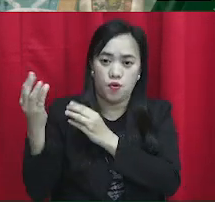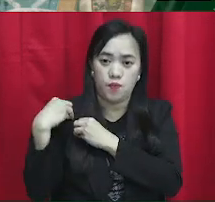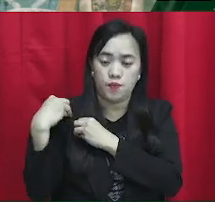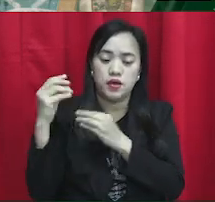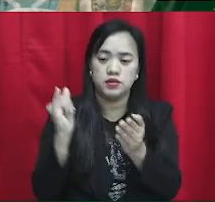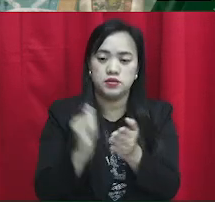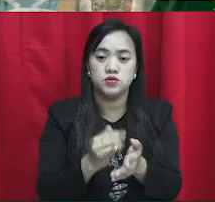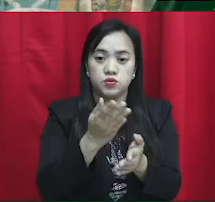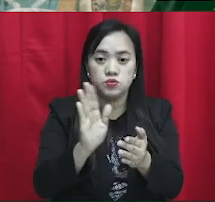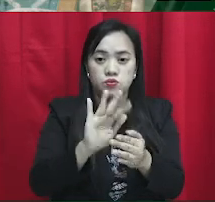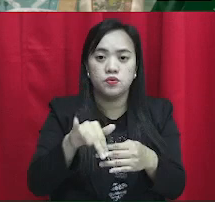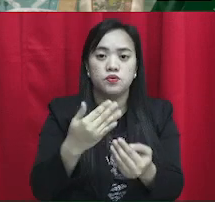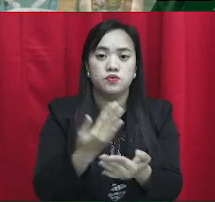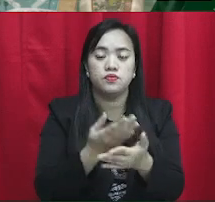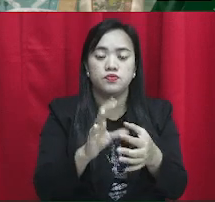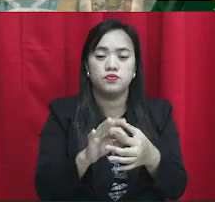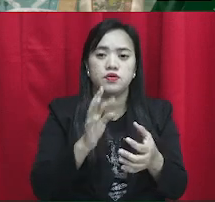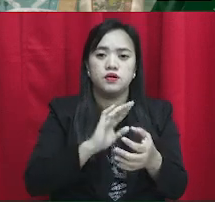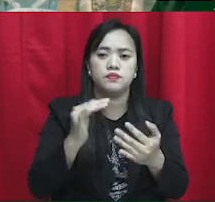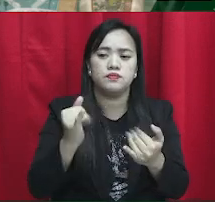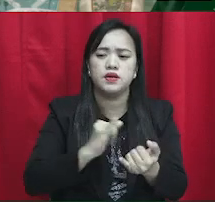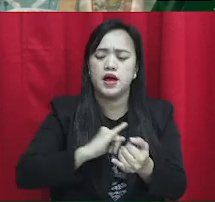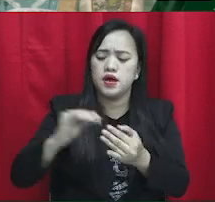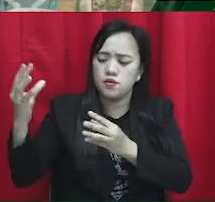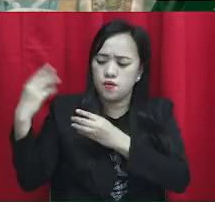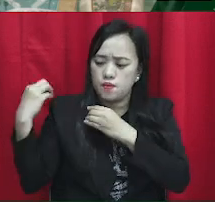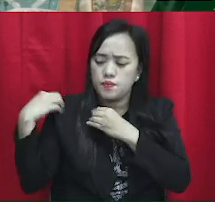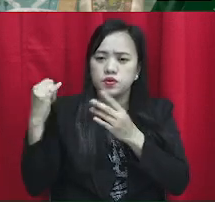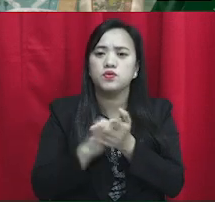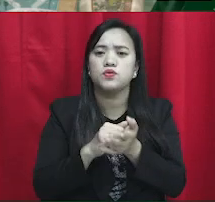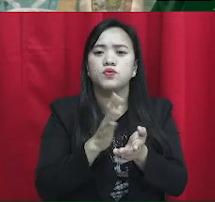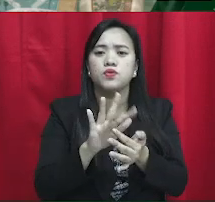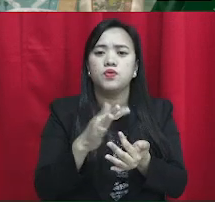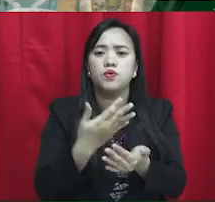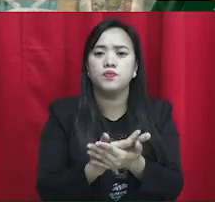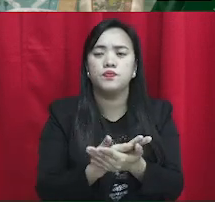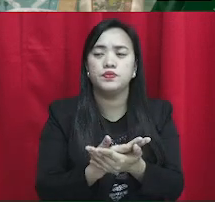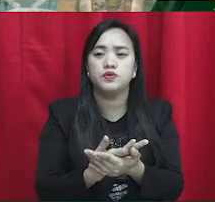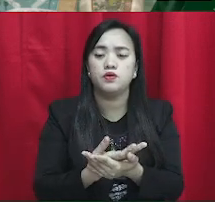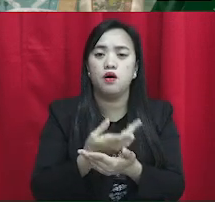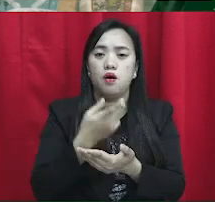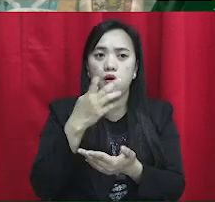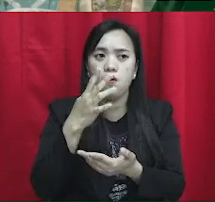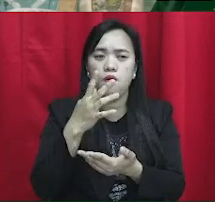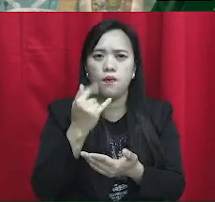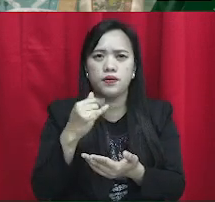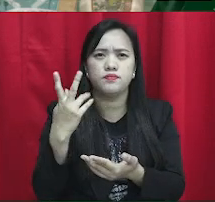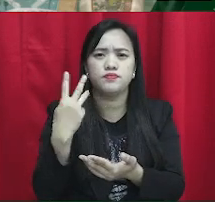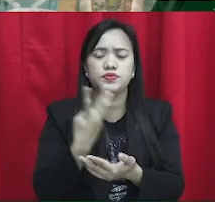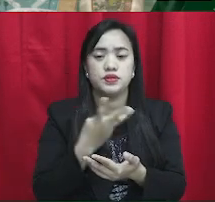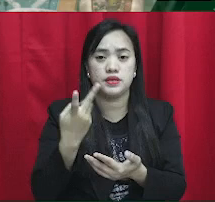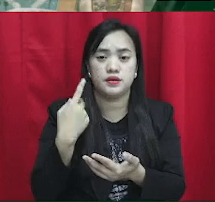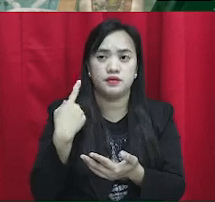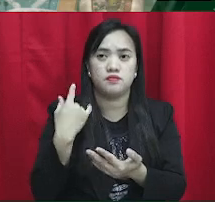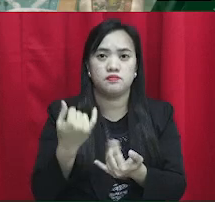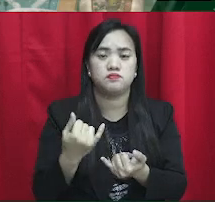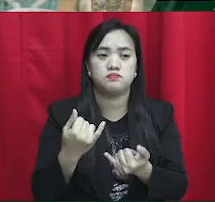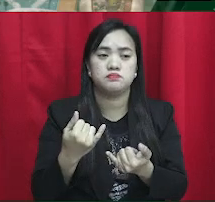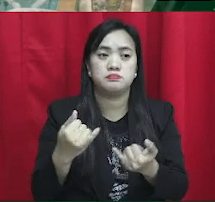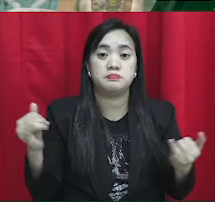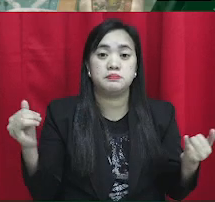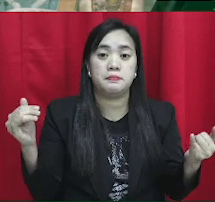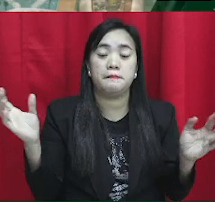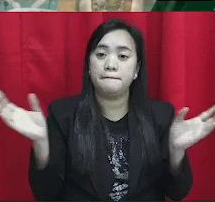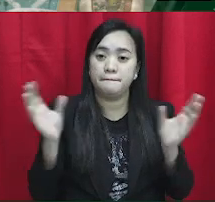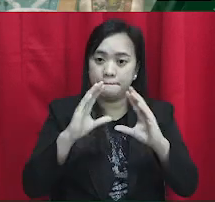nanay na nakikinig po ngayon, naway maalala nyo na kung bakit nagkaroon tayo ng Pasko, may Mary ginamit. May Mary na